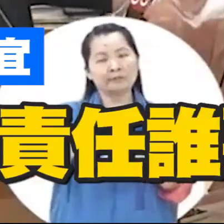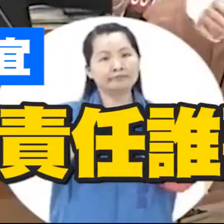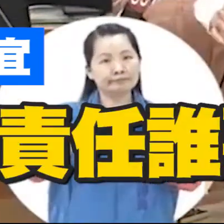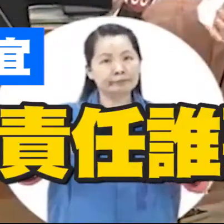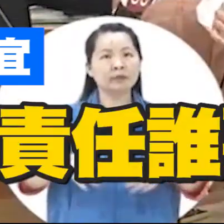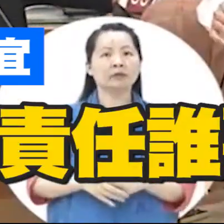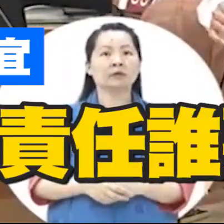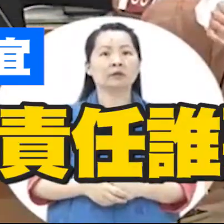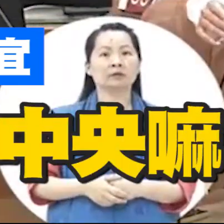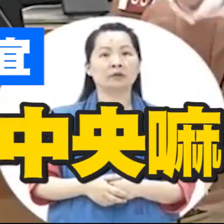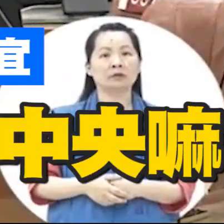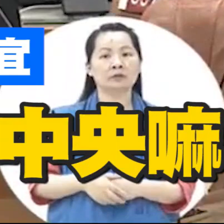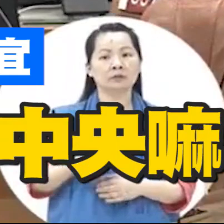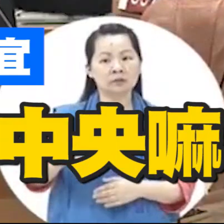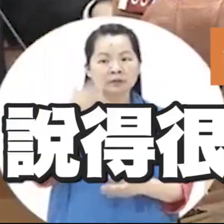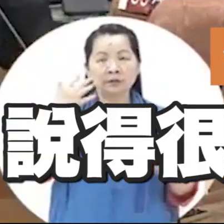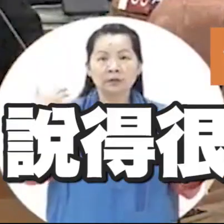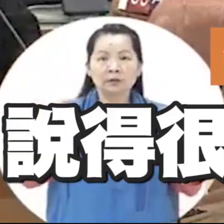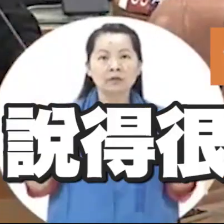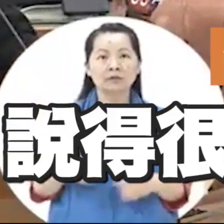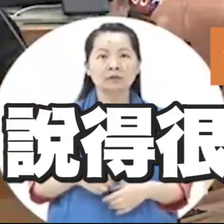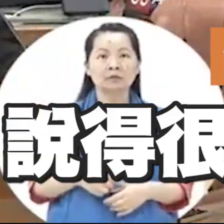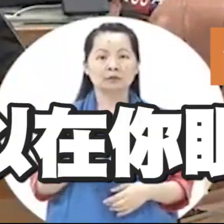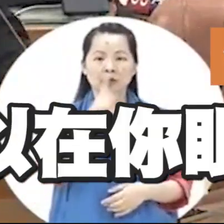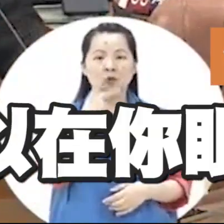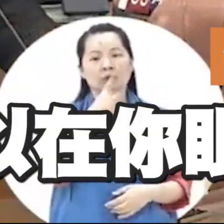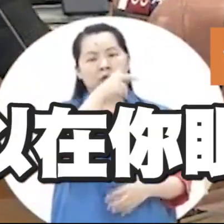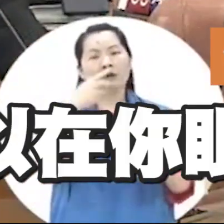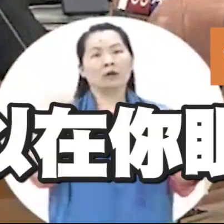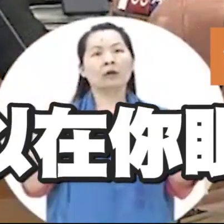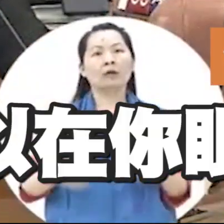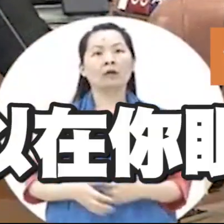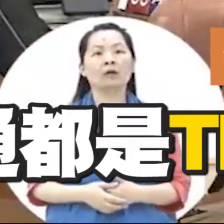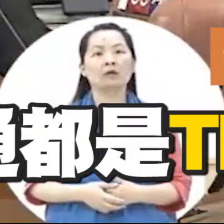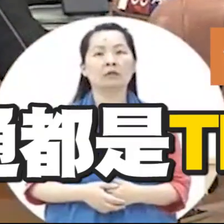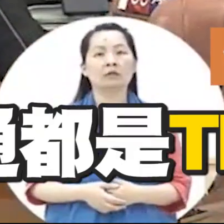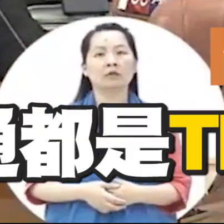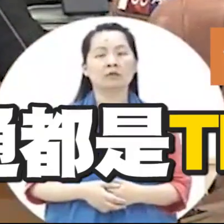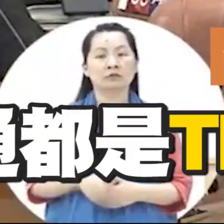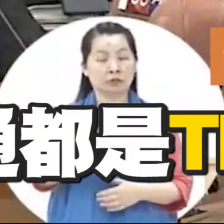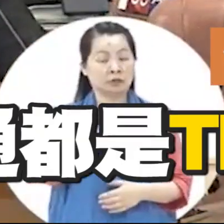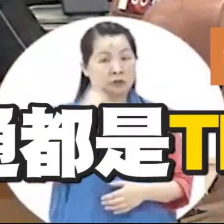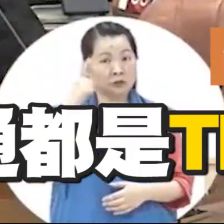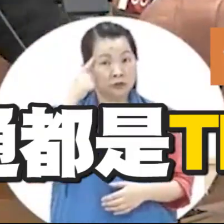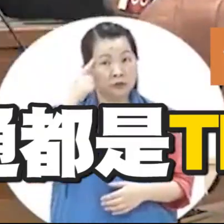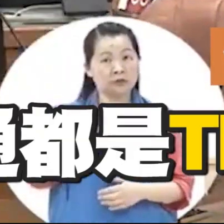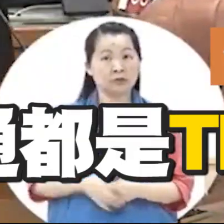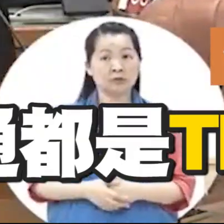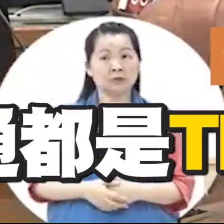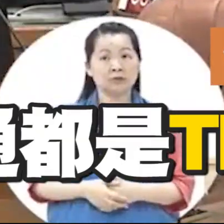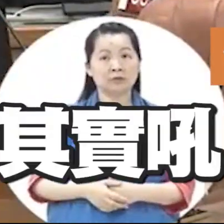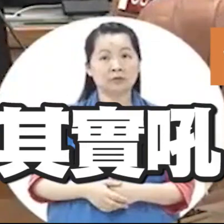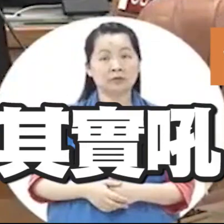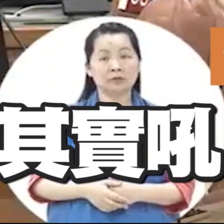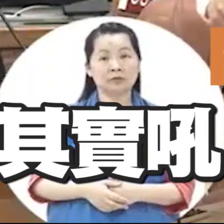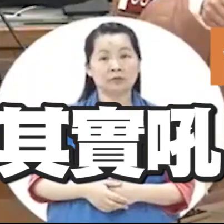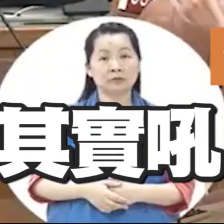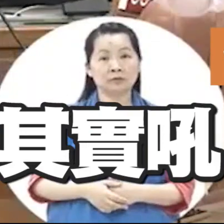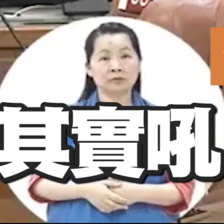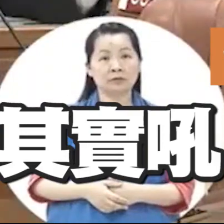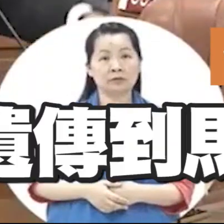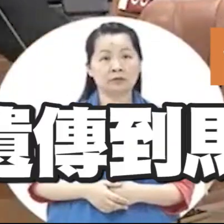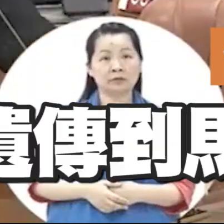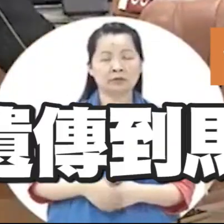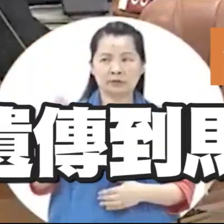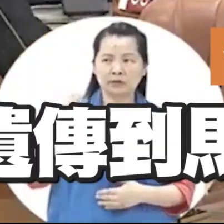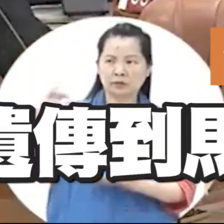责任谁要负？中央嘛。 对哦，公有政府，所以在你眼中，全部通通都是 Z 的错。 组织境外更疑鬼